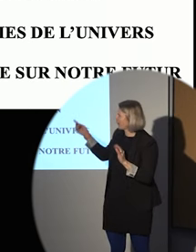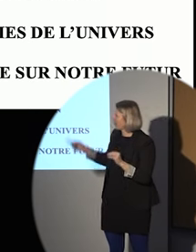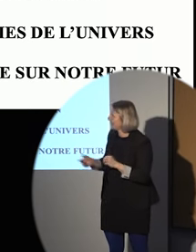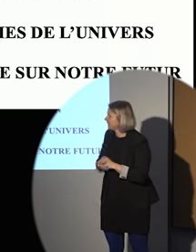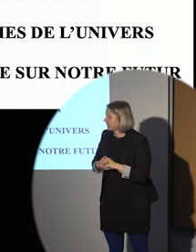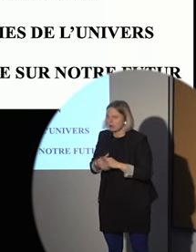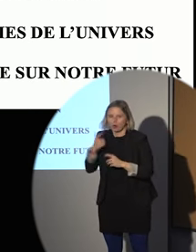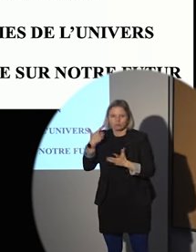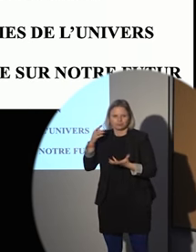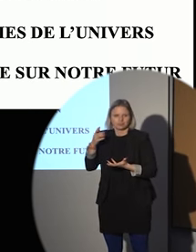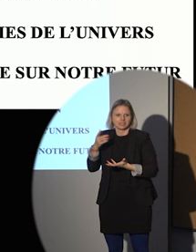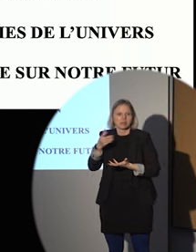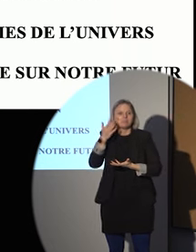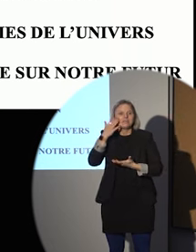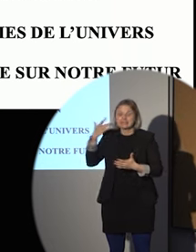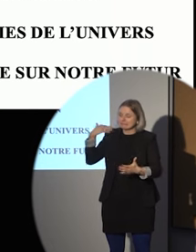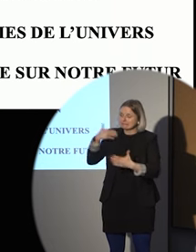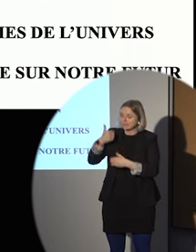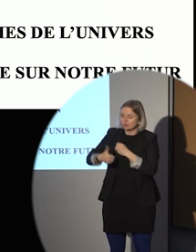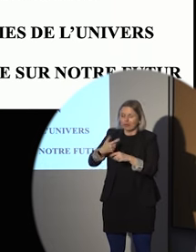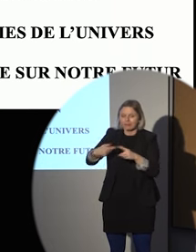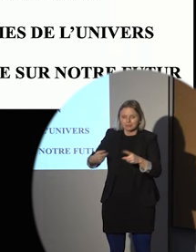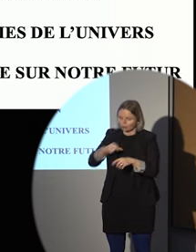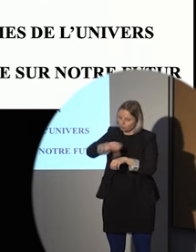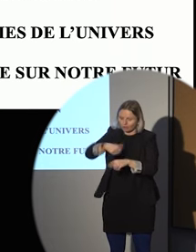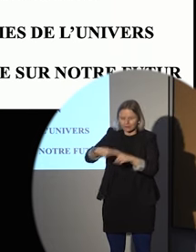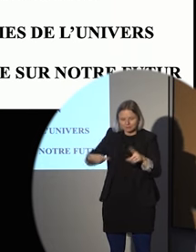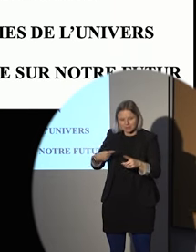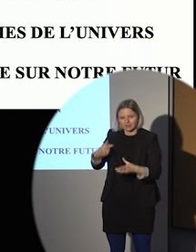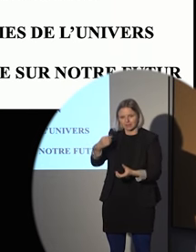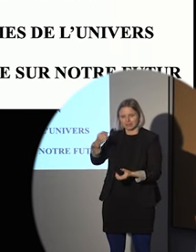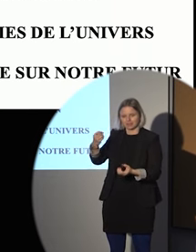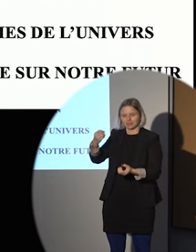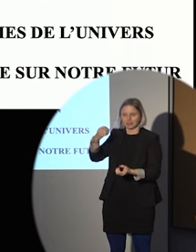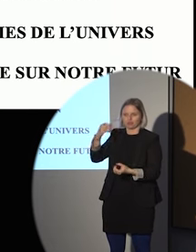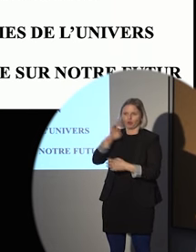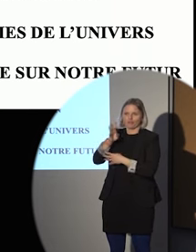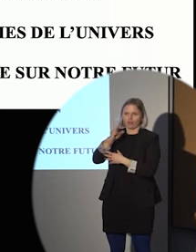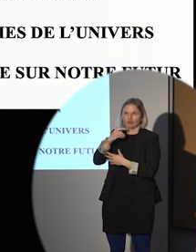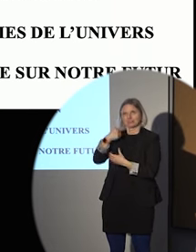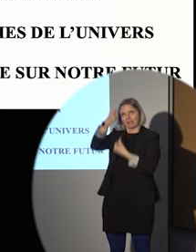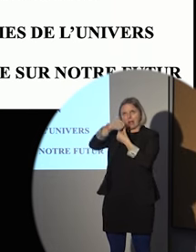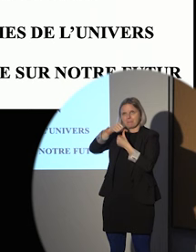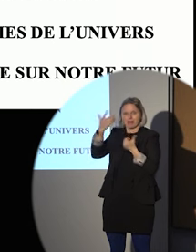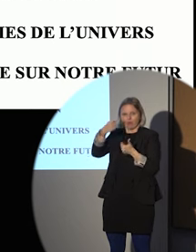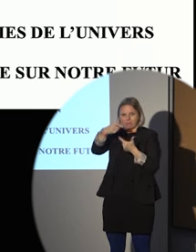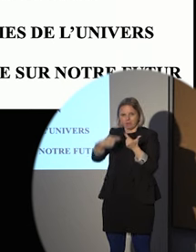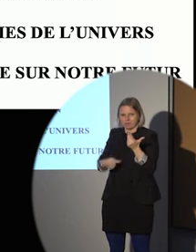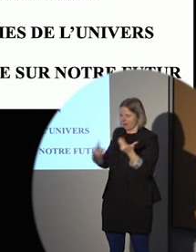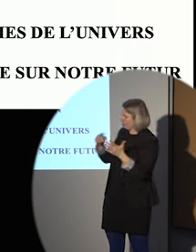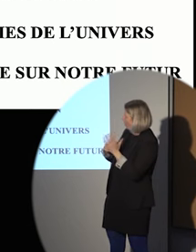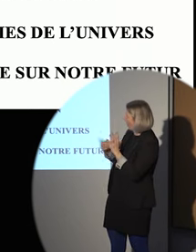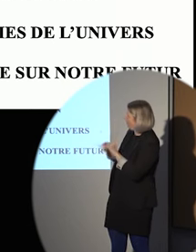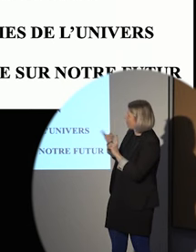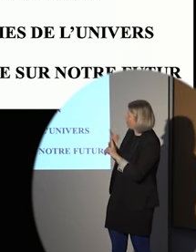vous. Bon, au-delà du système solaire, un voyage, et j'espère que je vous ai convaincu que ce n'est pas fait, ce n'est pas gagné, et